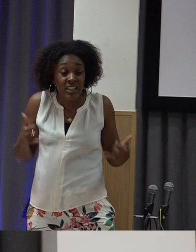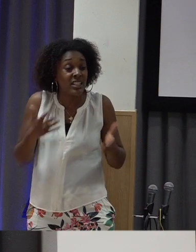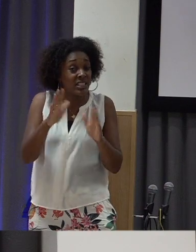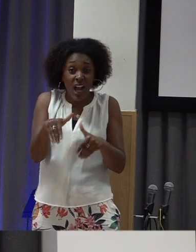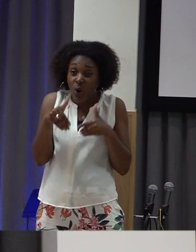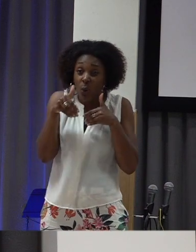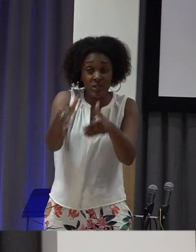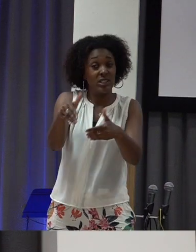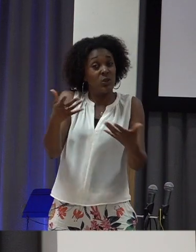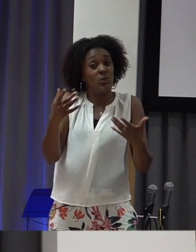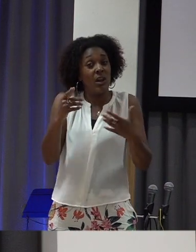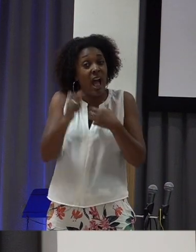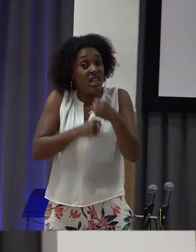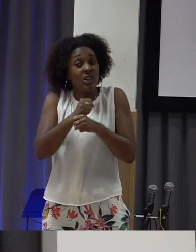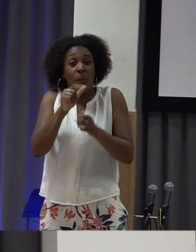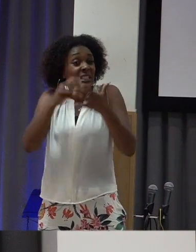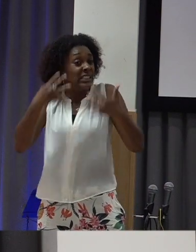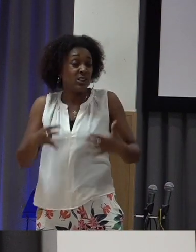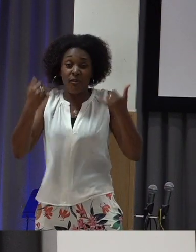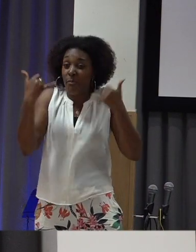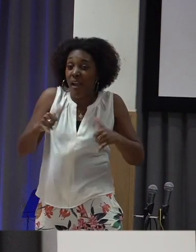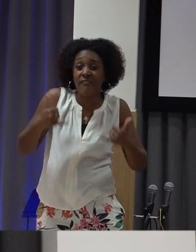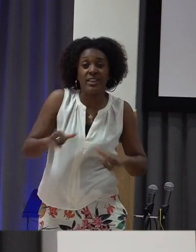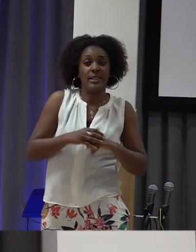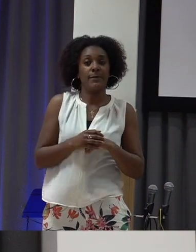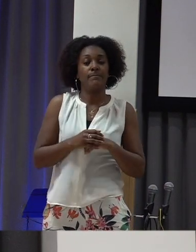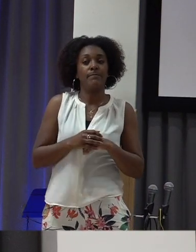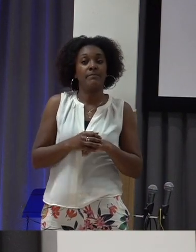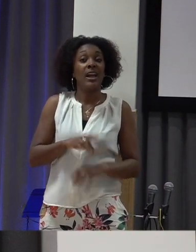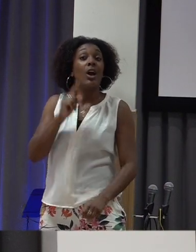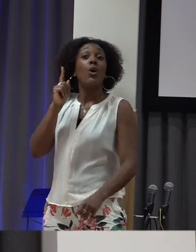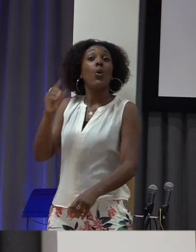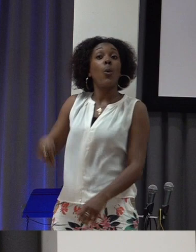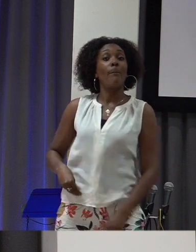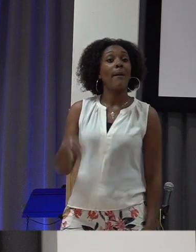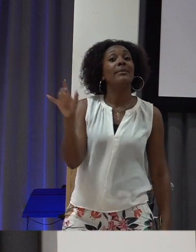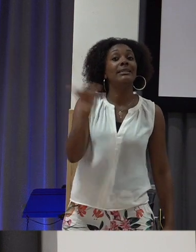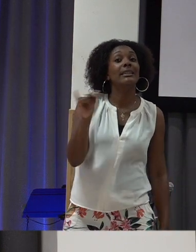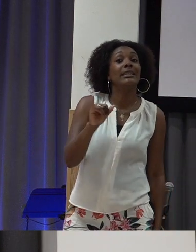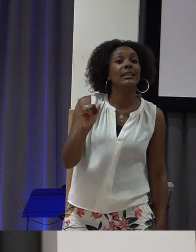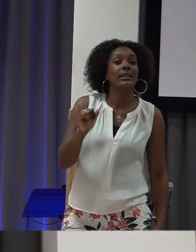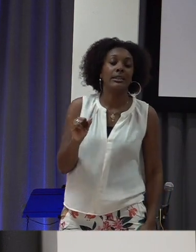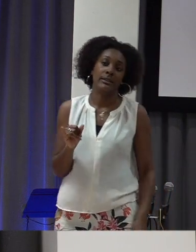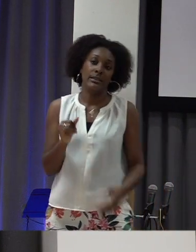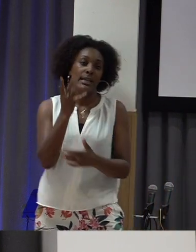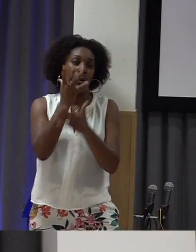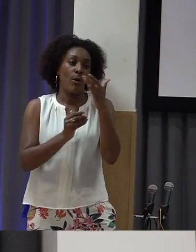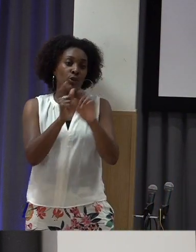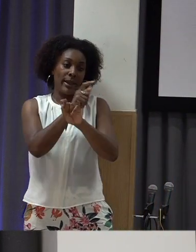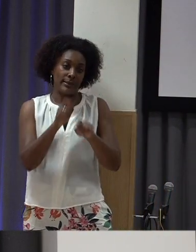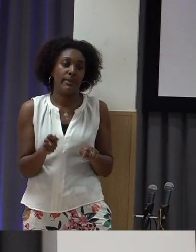dans notre 21e siècle. Et qu'y a-t-il au banc des accusés? Un seul et unique coupable,